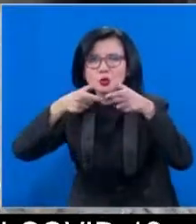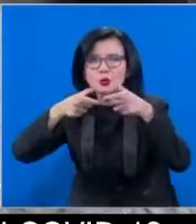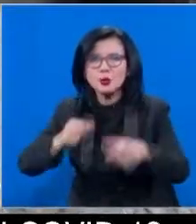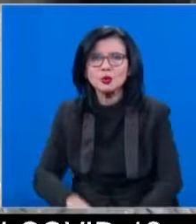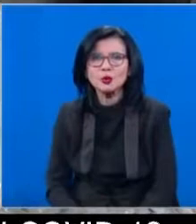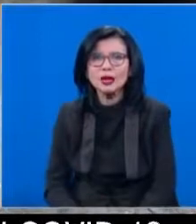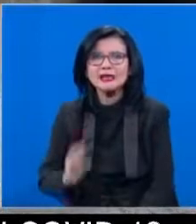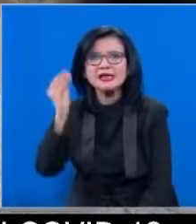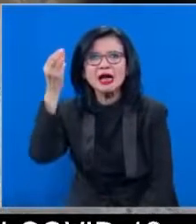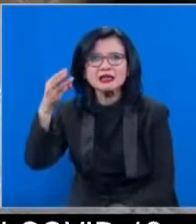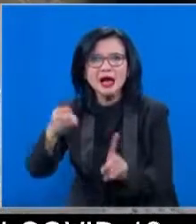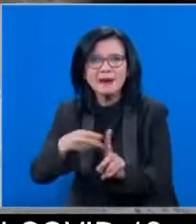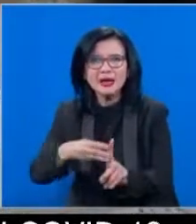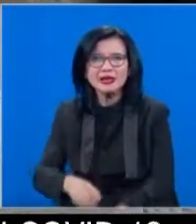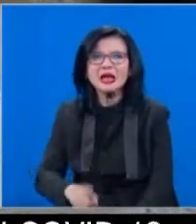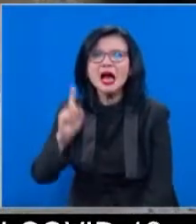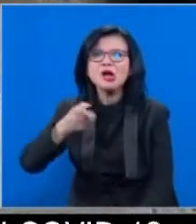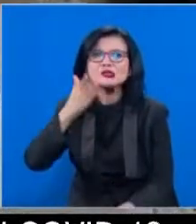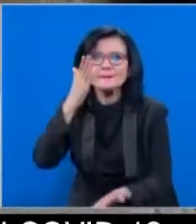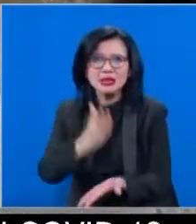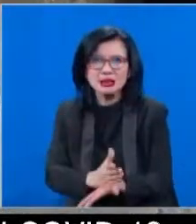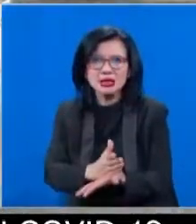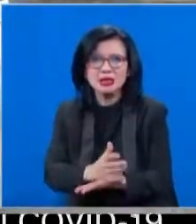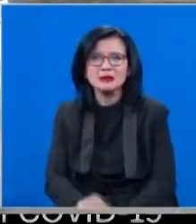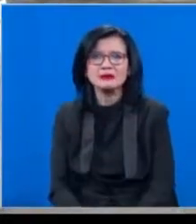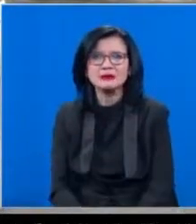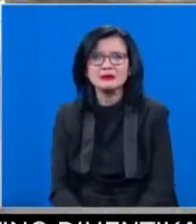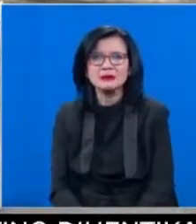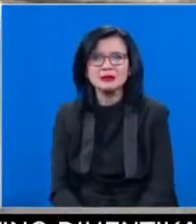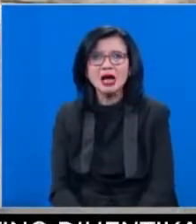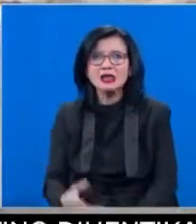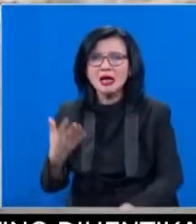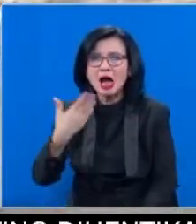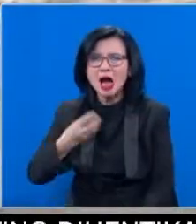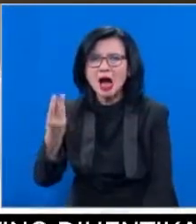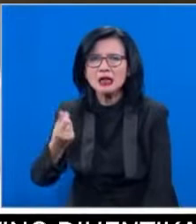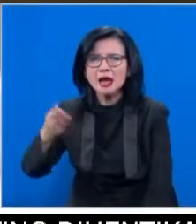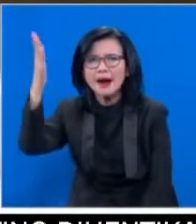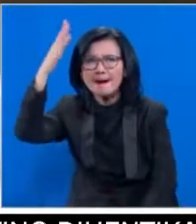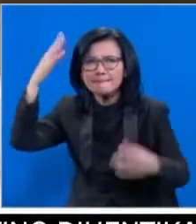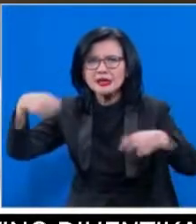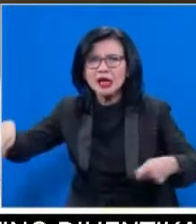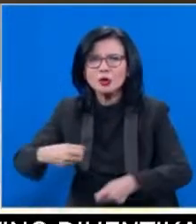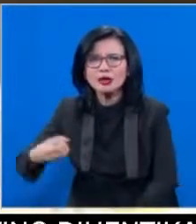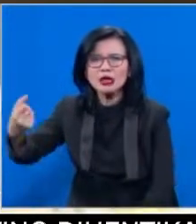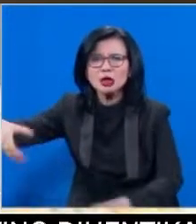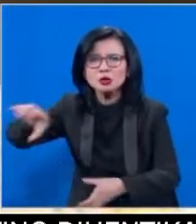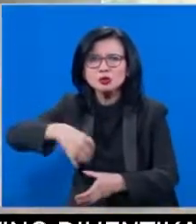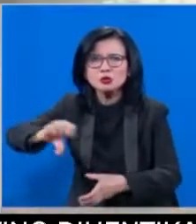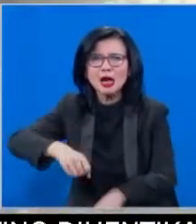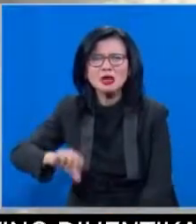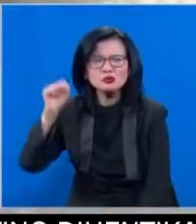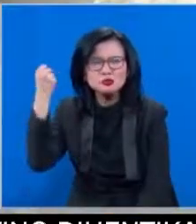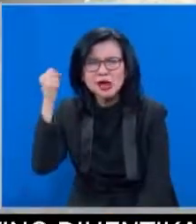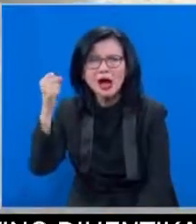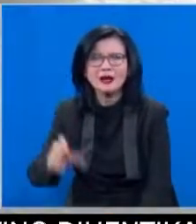Kebon Jeruk Jakarta Barat juga terpaksa berhenti beroperasi setelah kenaikan harga minyak goreng curah dan langkanya pasokan di pasaran